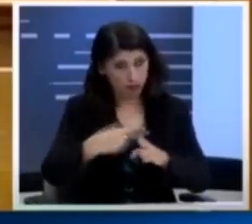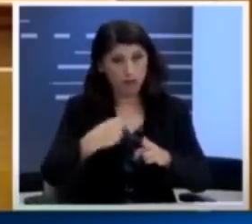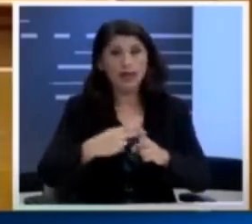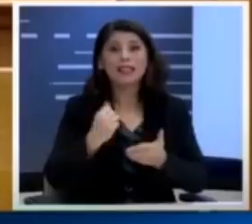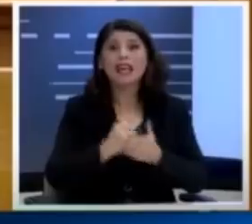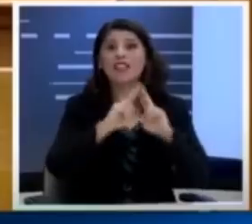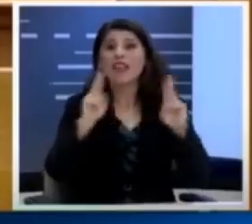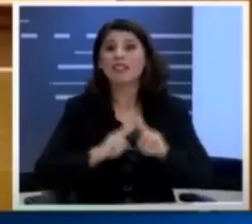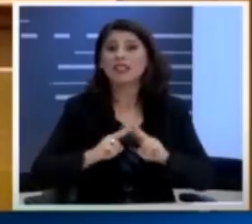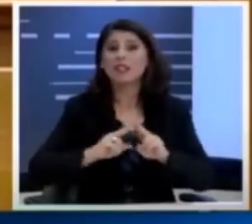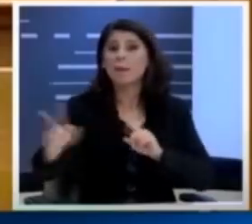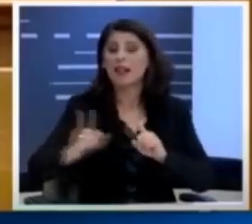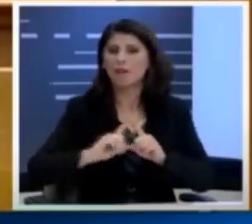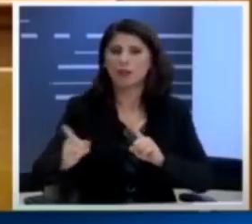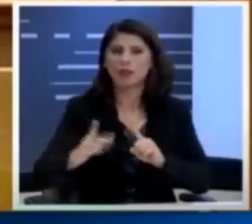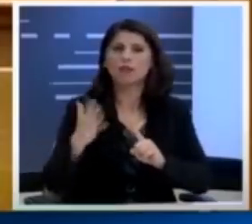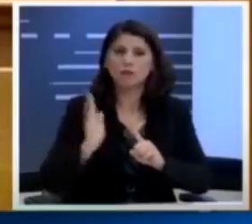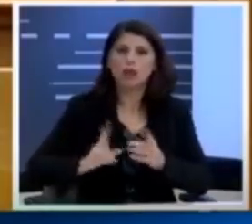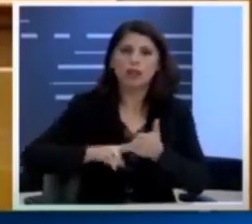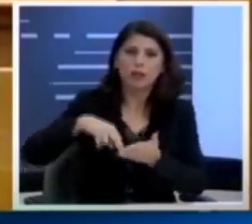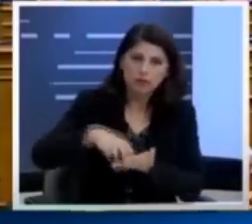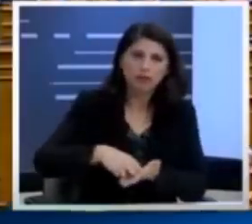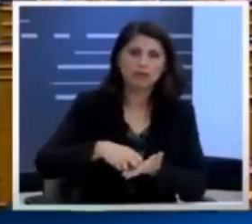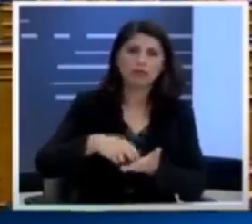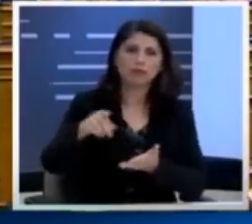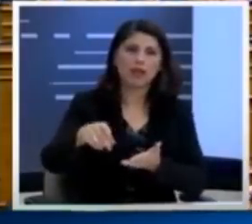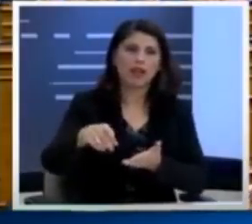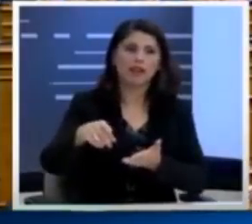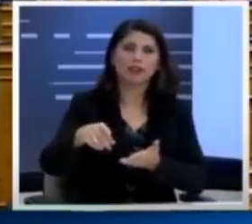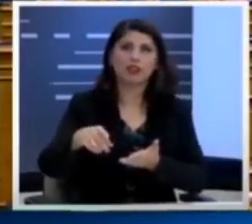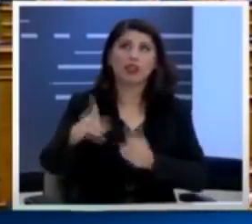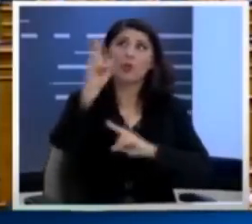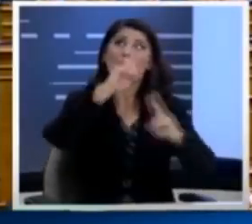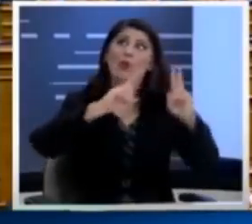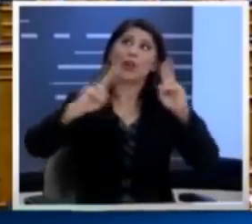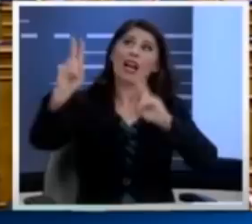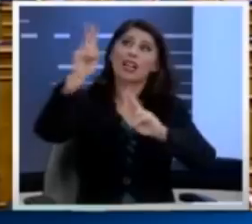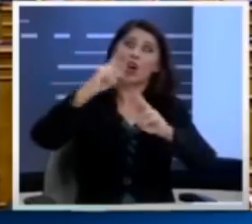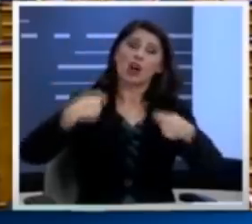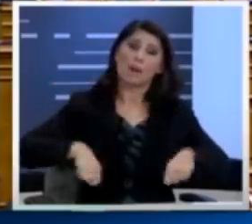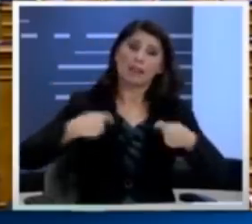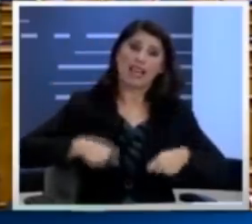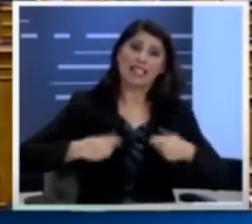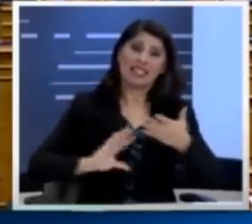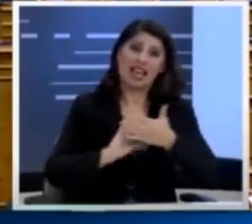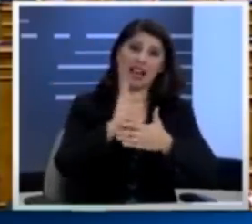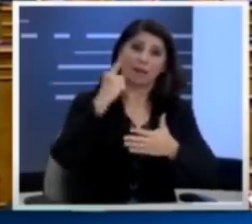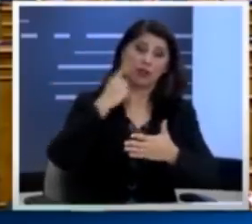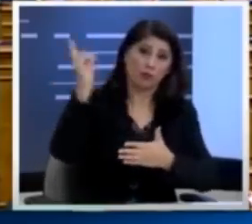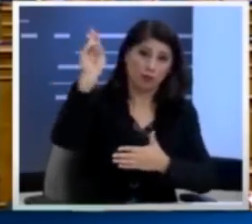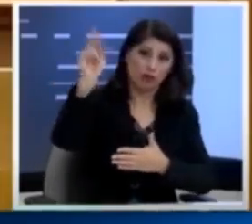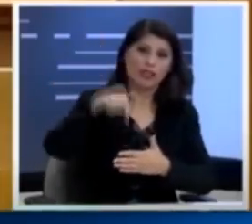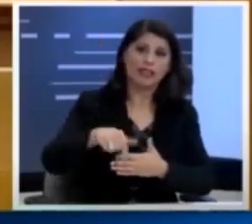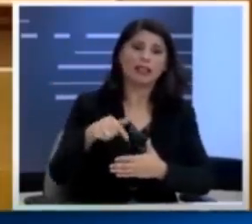την γονατίσει. Η ανέφελη πορεία προς τον ουρανό της καπιταλιστικής ανάπτυξης που υπόσχεστε